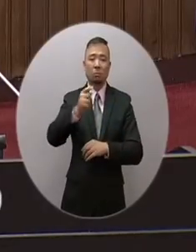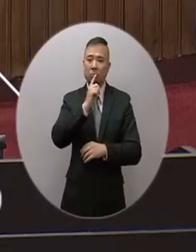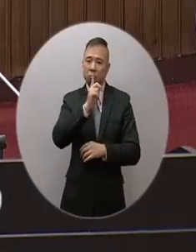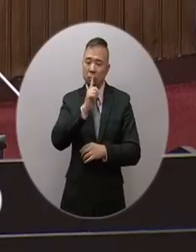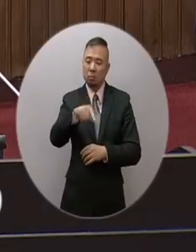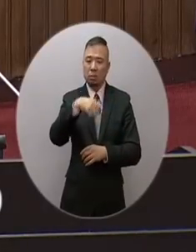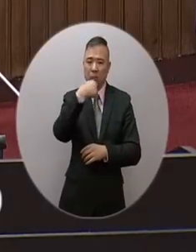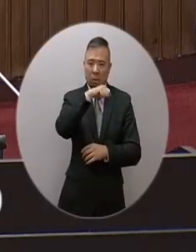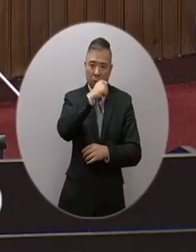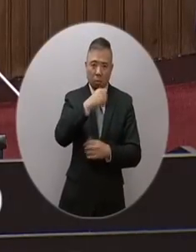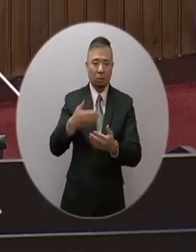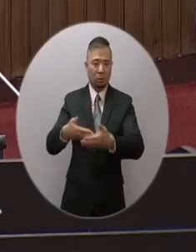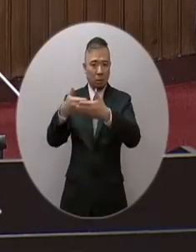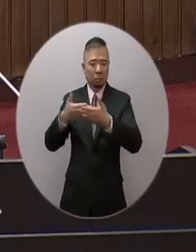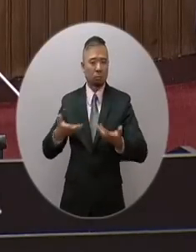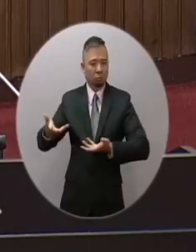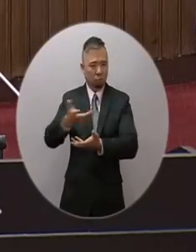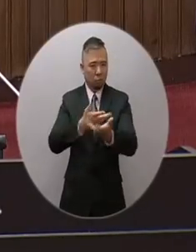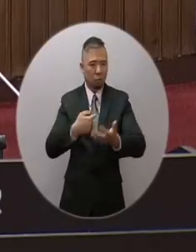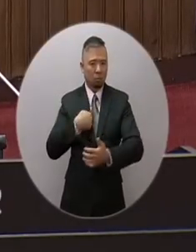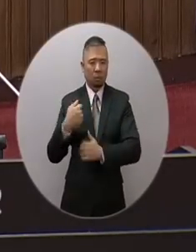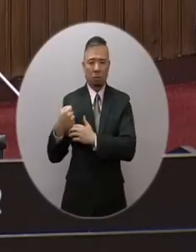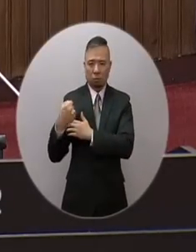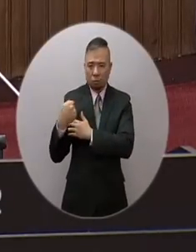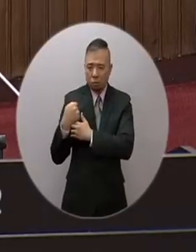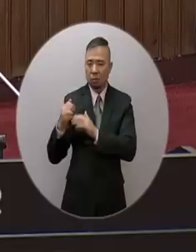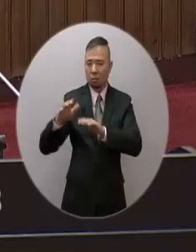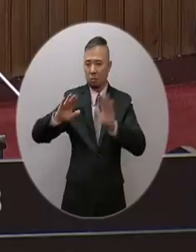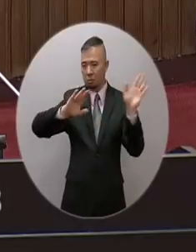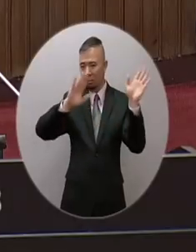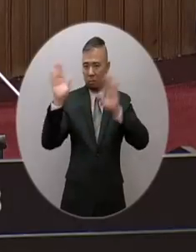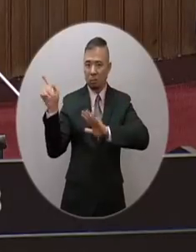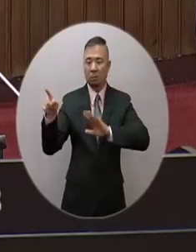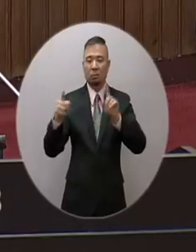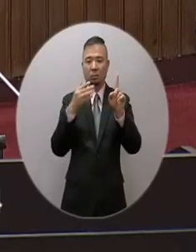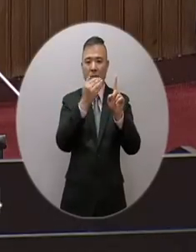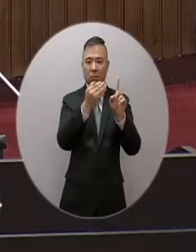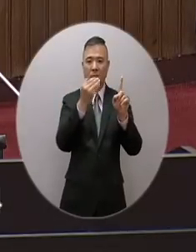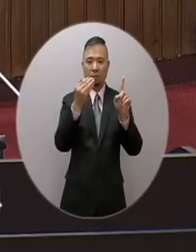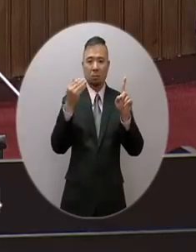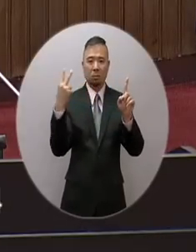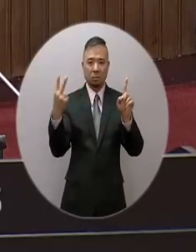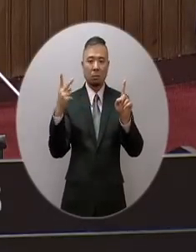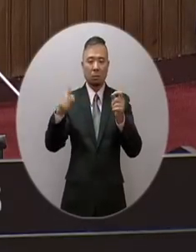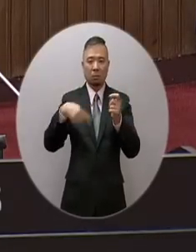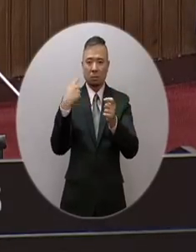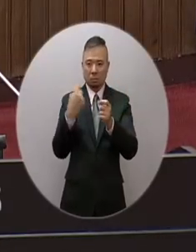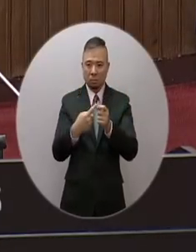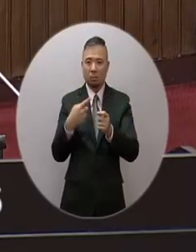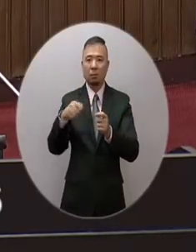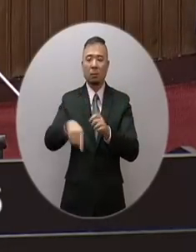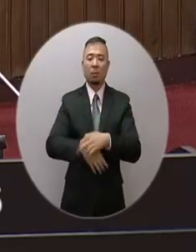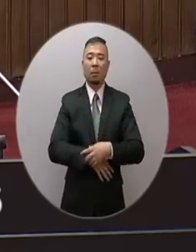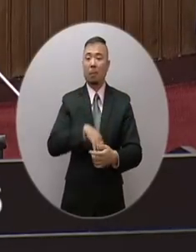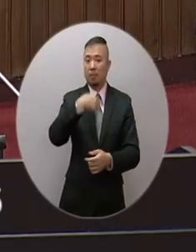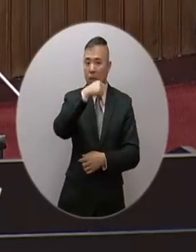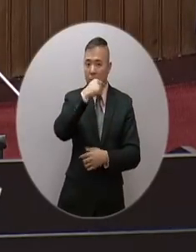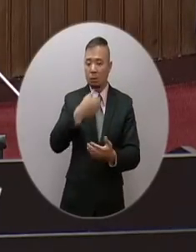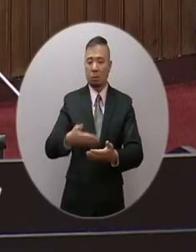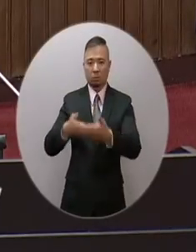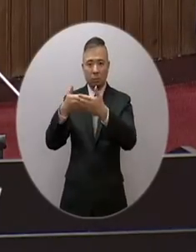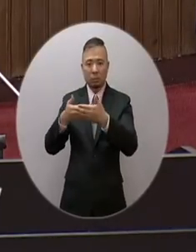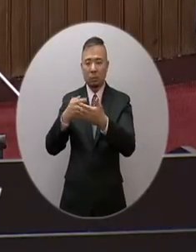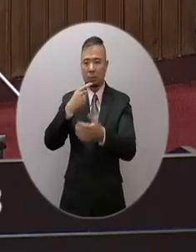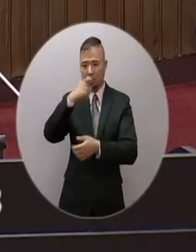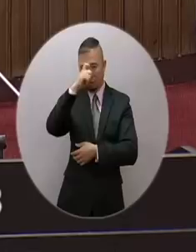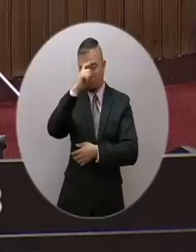们也将努力维持现有的机制。1992年，两岸两会摒除相互谅解、求同存